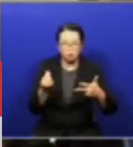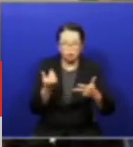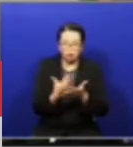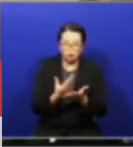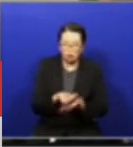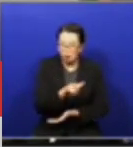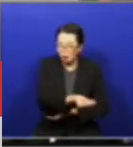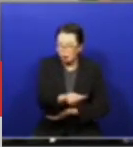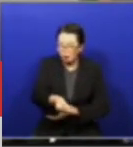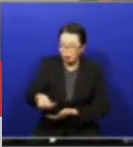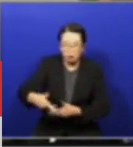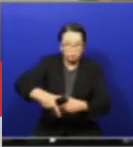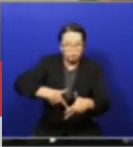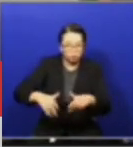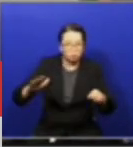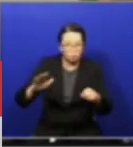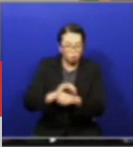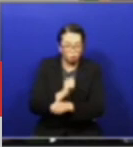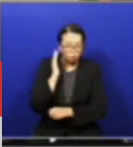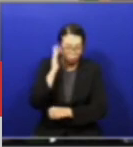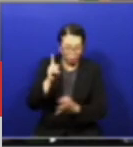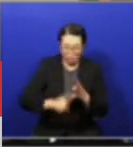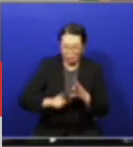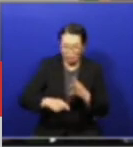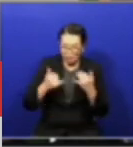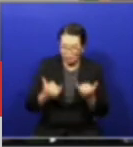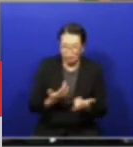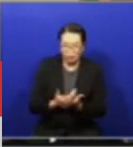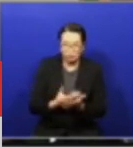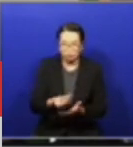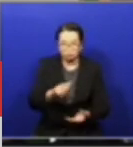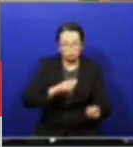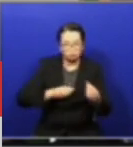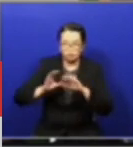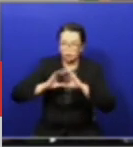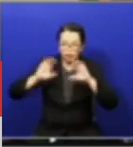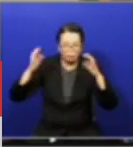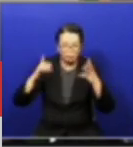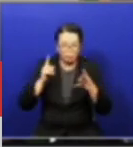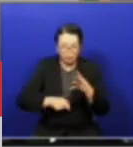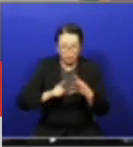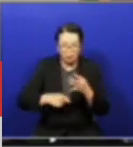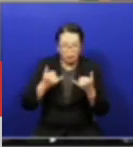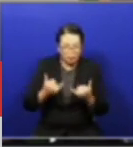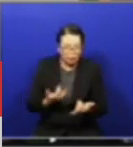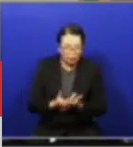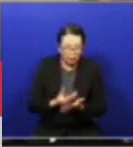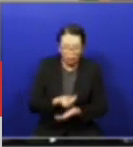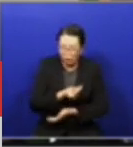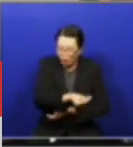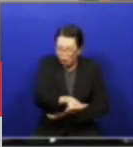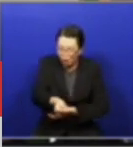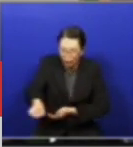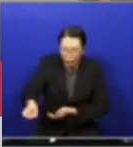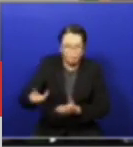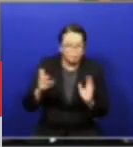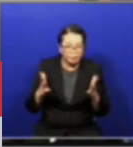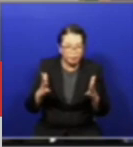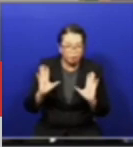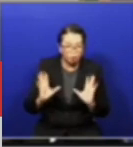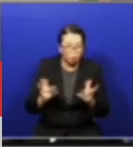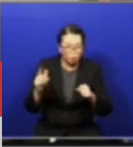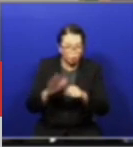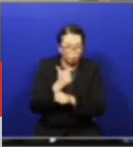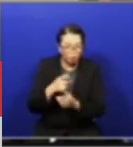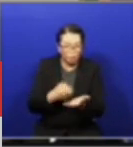ครบถ้วนกระบวนความหรือยังและท่านวางแผนยังไงสิ้นเดือนนี้ไม่มีใครได้เงินจากรัฐบาลแล้วนะนอกจากจะเที่ยวปันสุขก็ค่อยว่ากัน4โครง